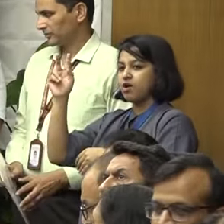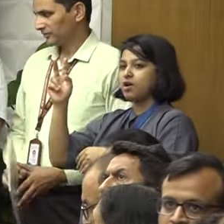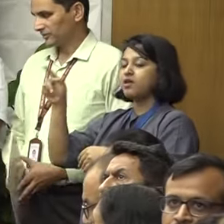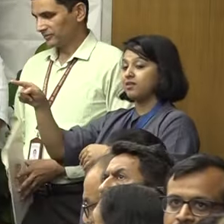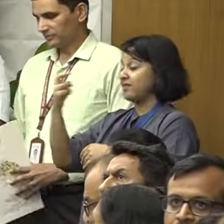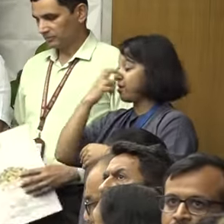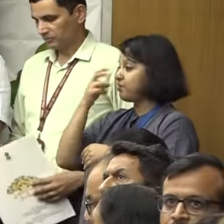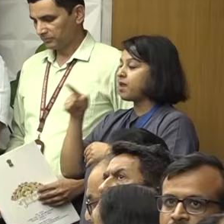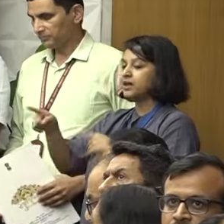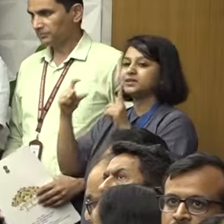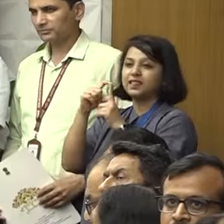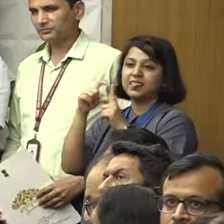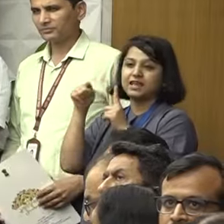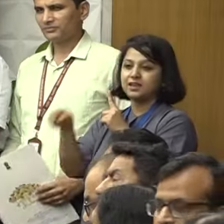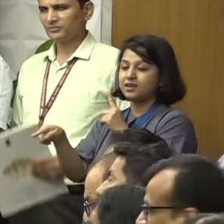प्रतिनिधि को।